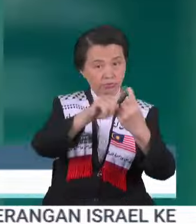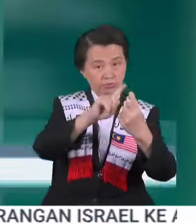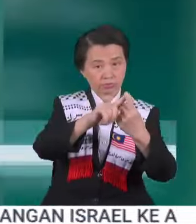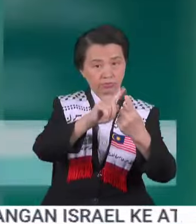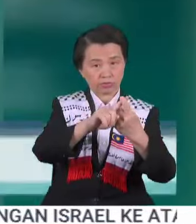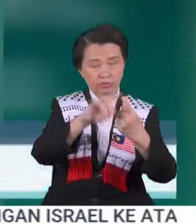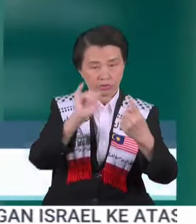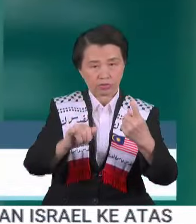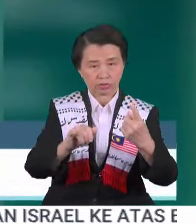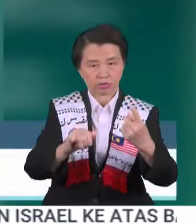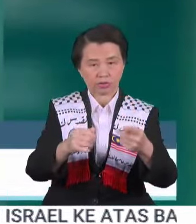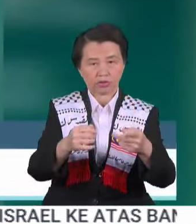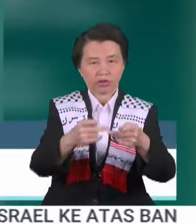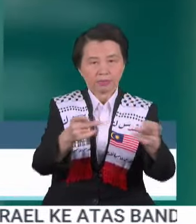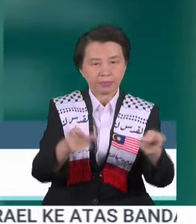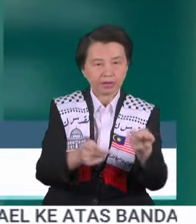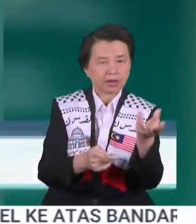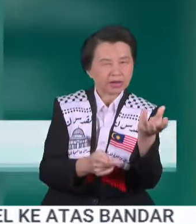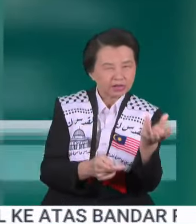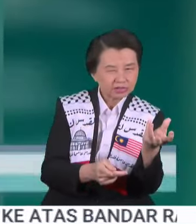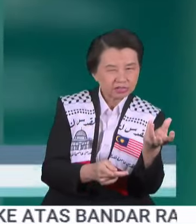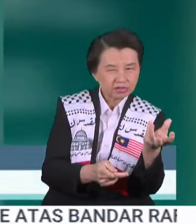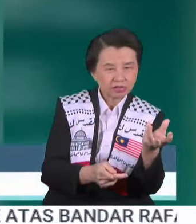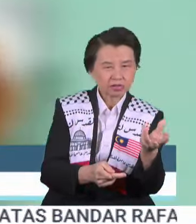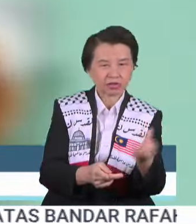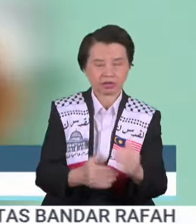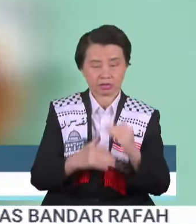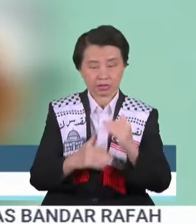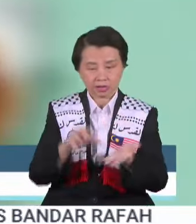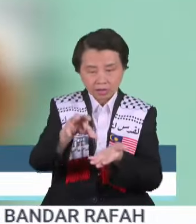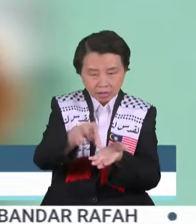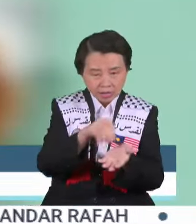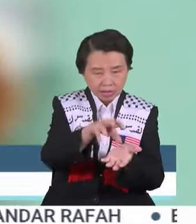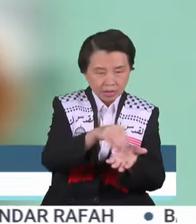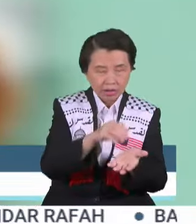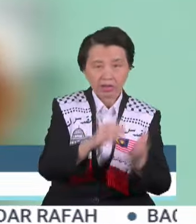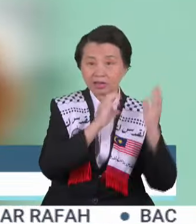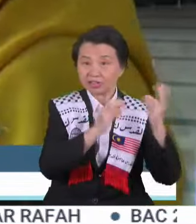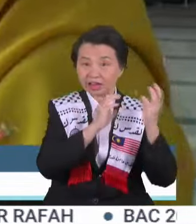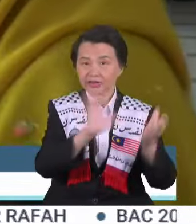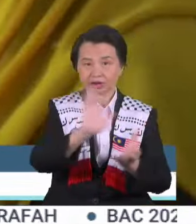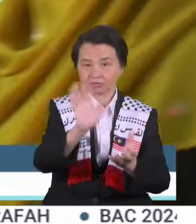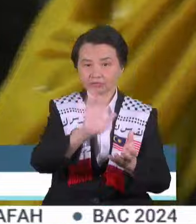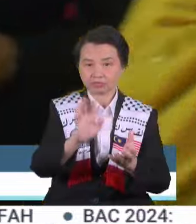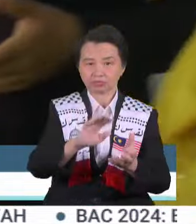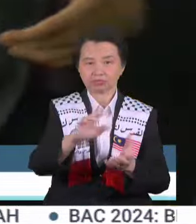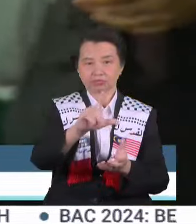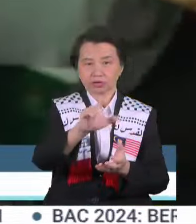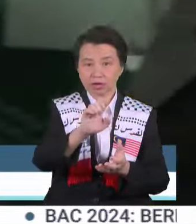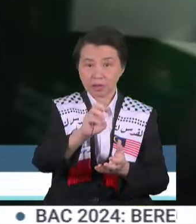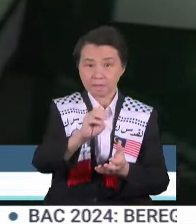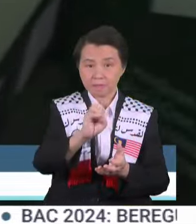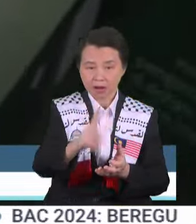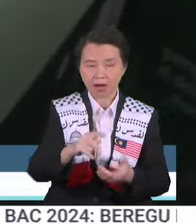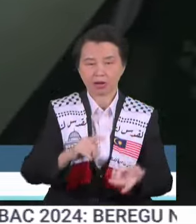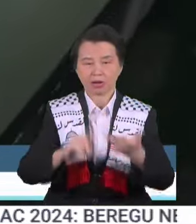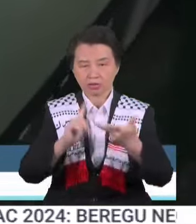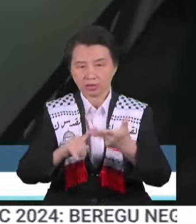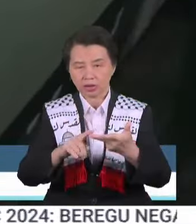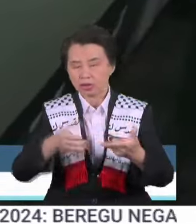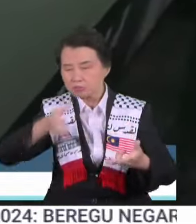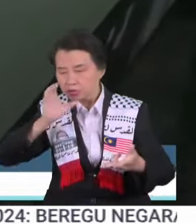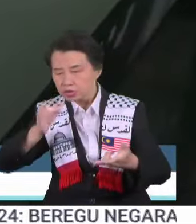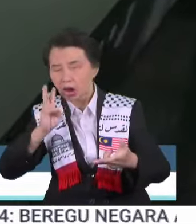pilih pinggan yang bersaiz kecil. Yang kedua, hadkan pengambilan kuah bersantan atau berlemak. Yang ketiga, pilih air